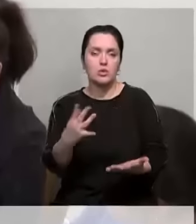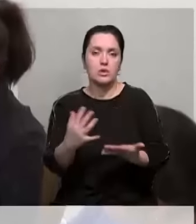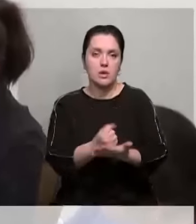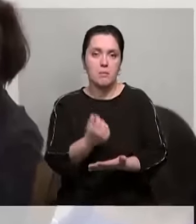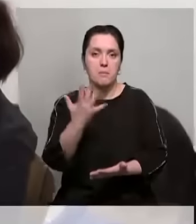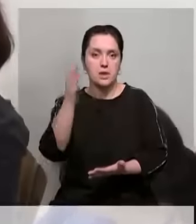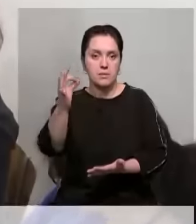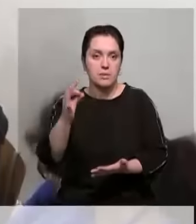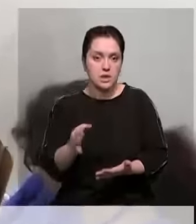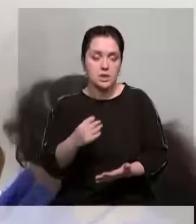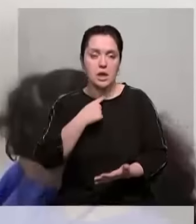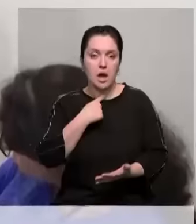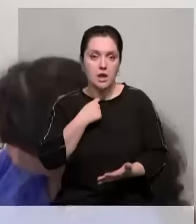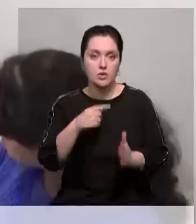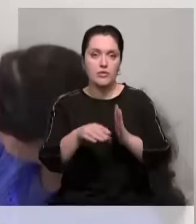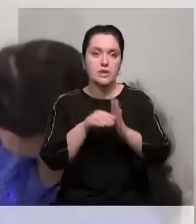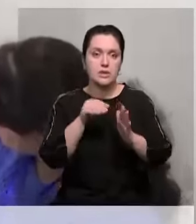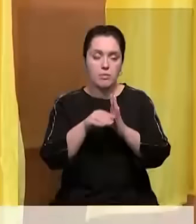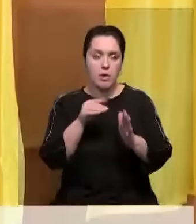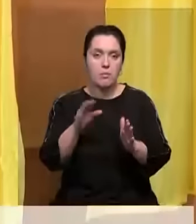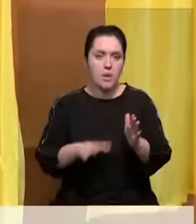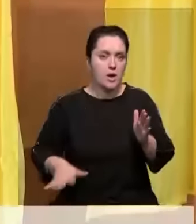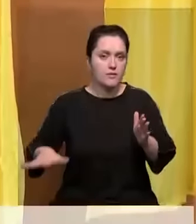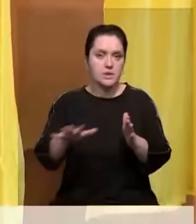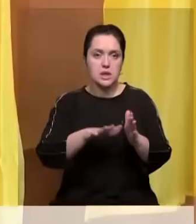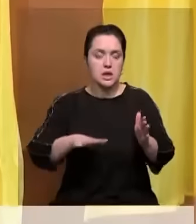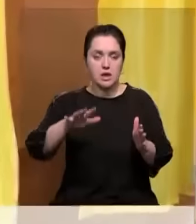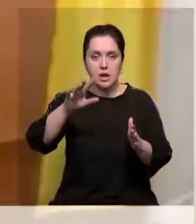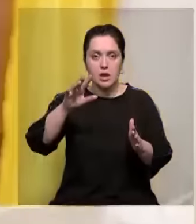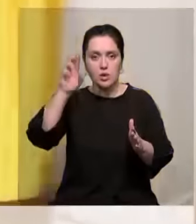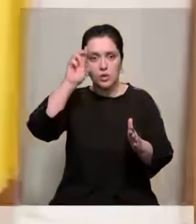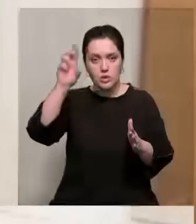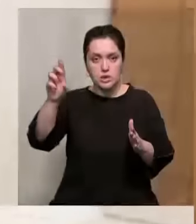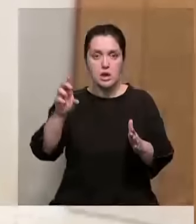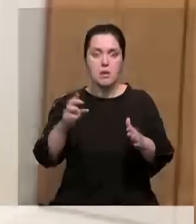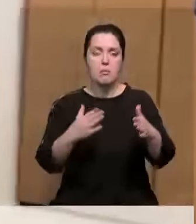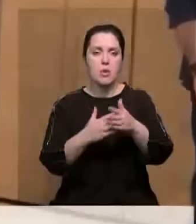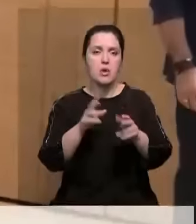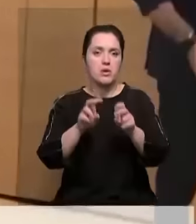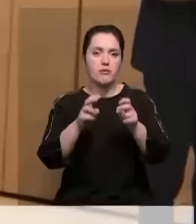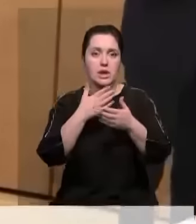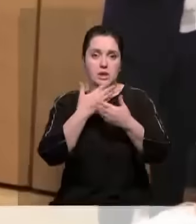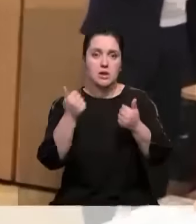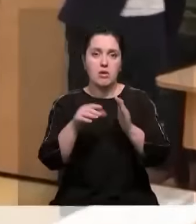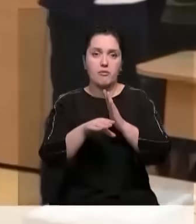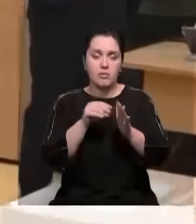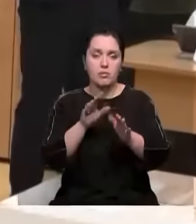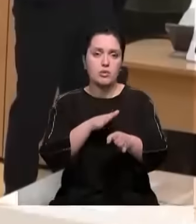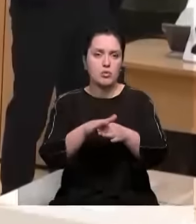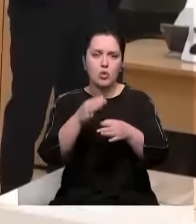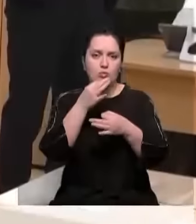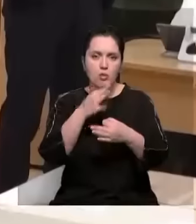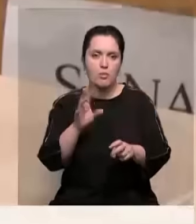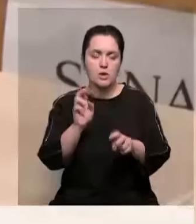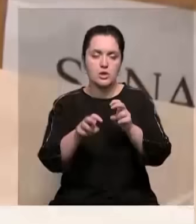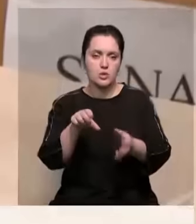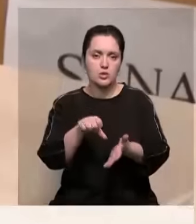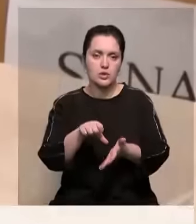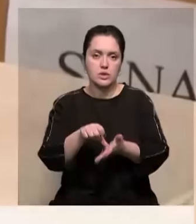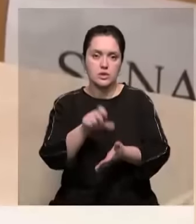менее 5% голосов избирателей по всей стране. При этом порога явки нет. Выборы будут признаны состоявшимися при любом